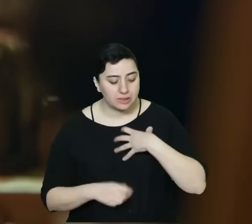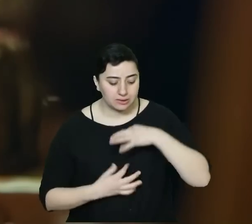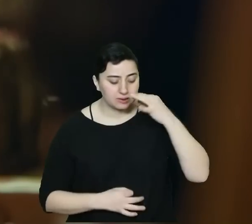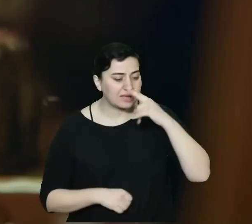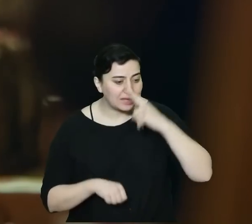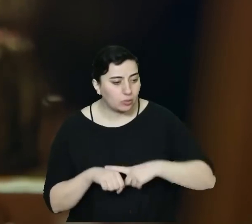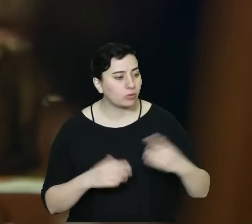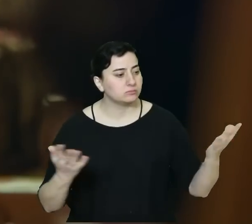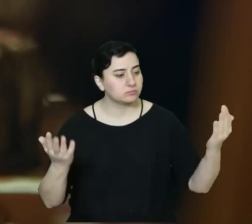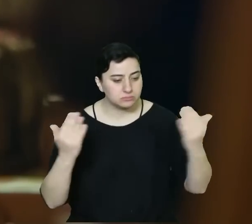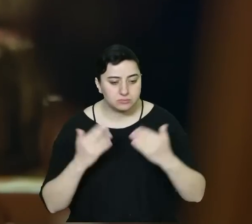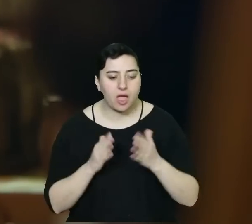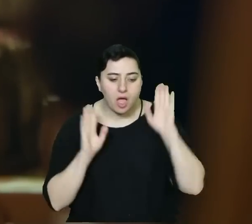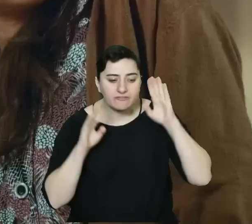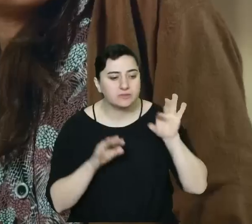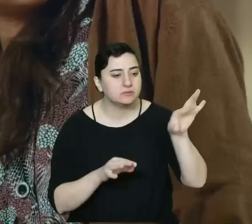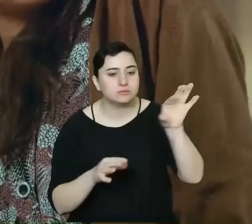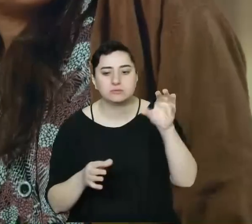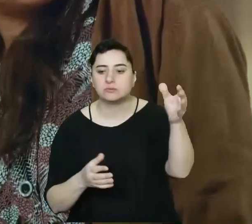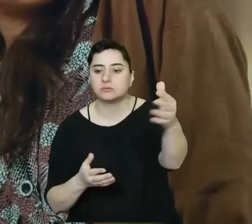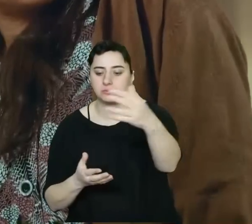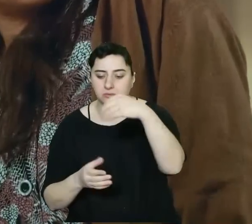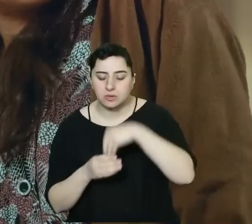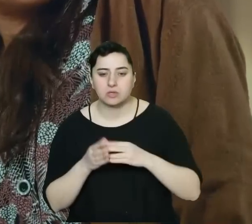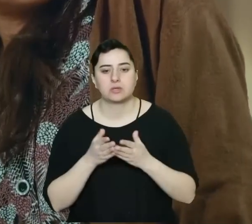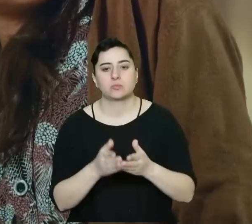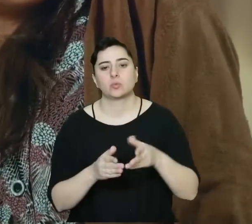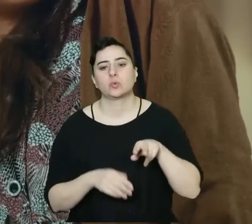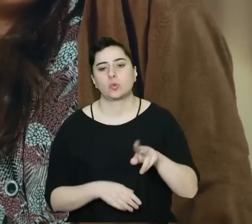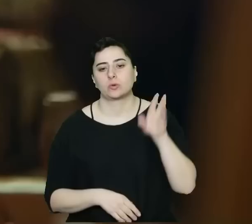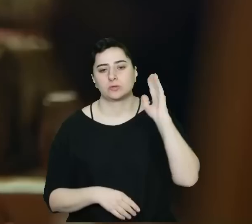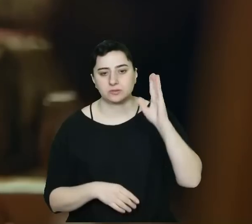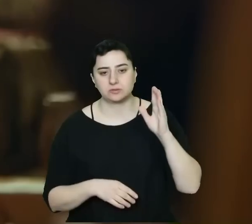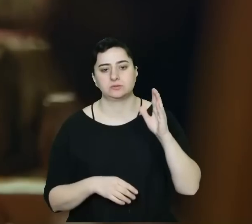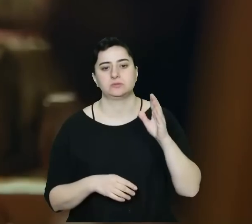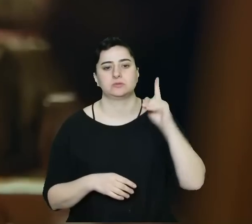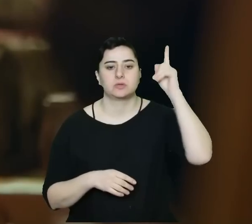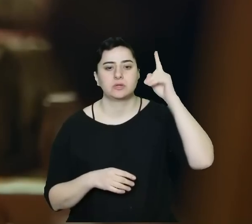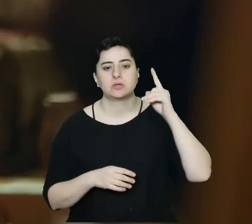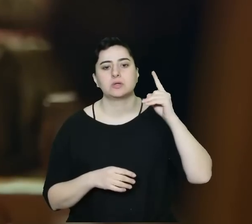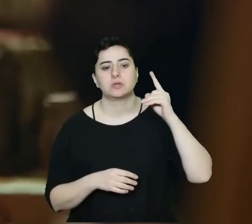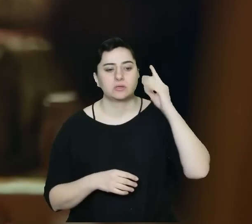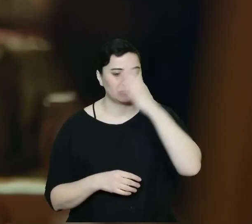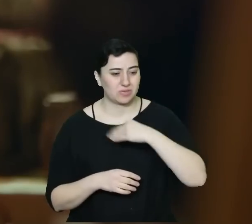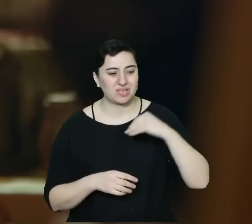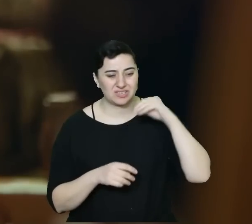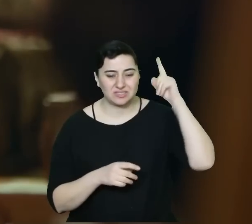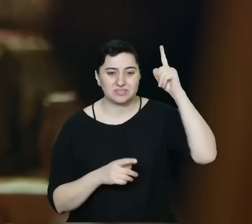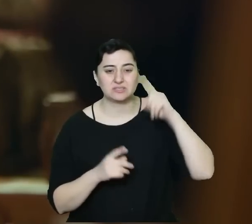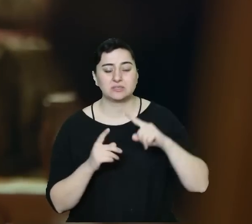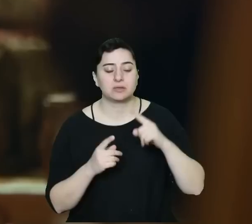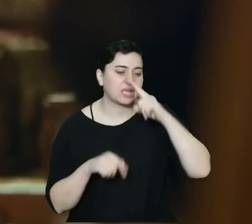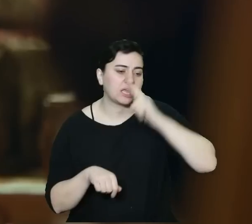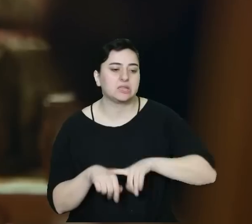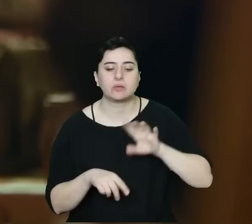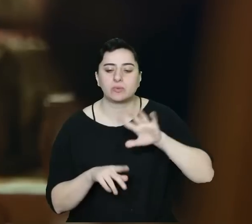ve hayvanlarla beraber yola çıkar. İnsanlar Hazreti Nuh'un son çağrısına kulak vermez.